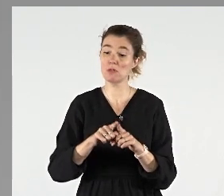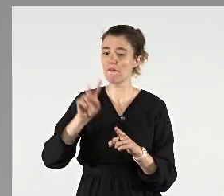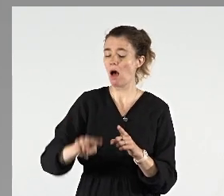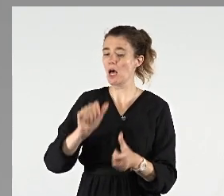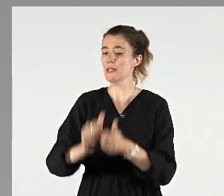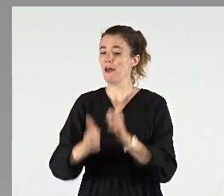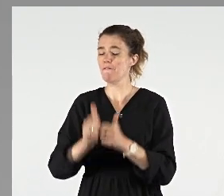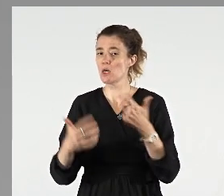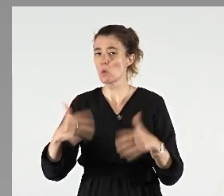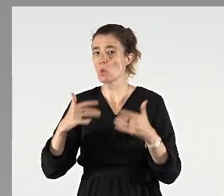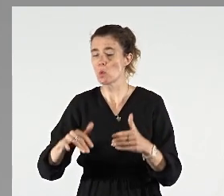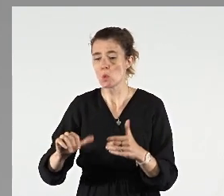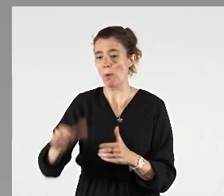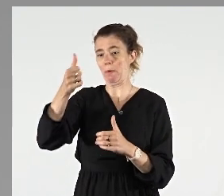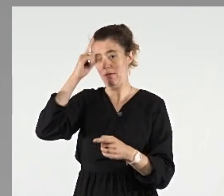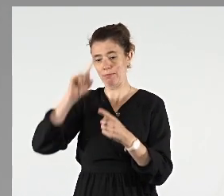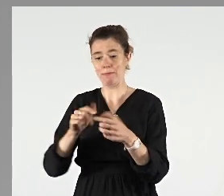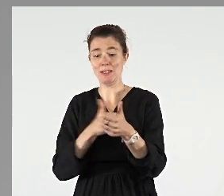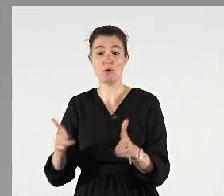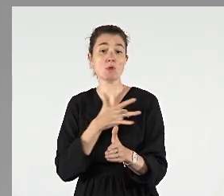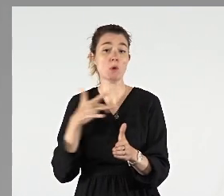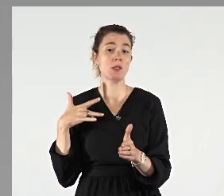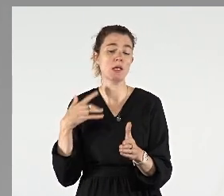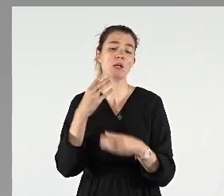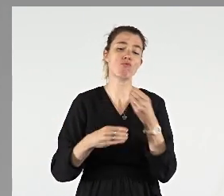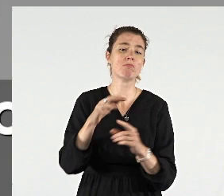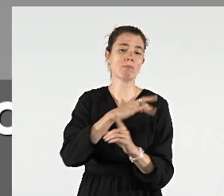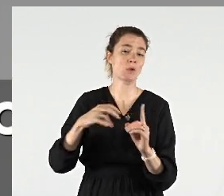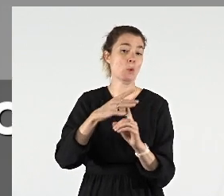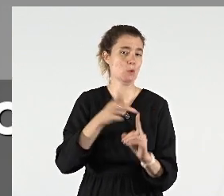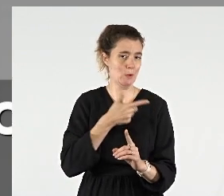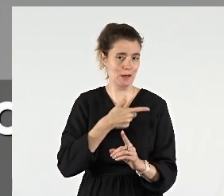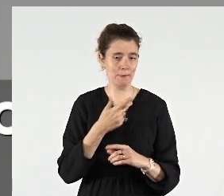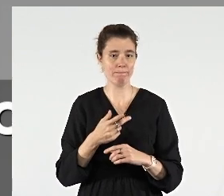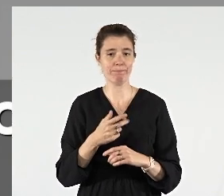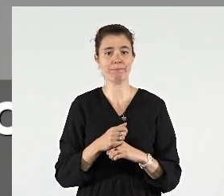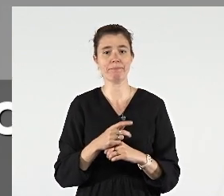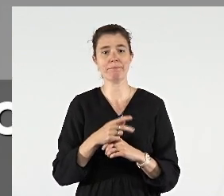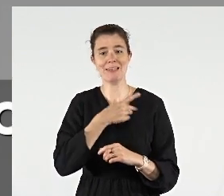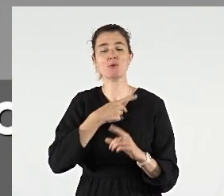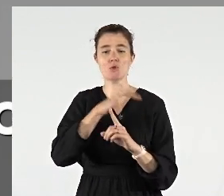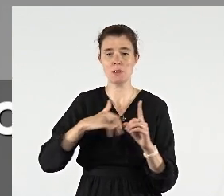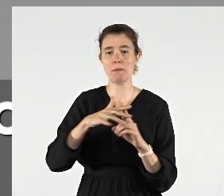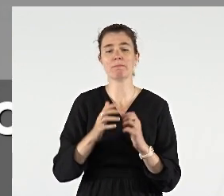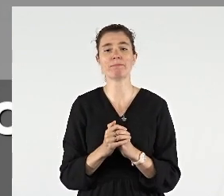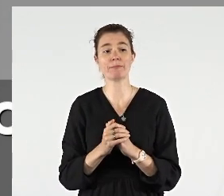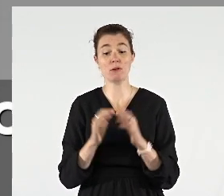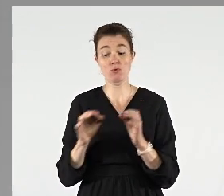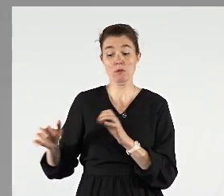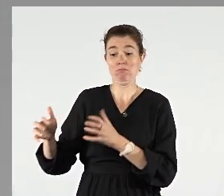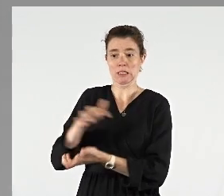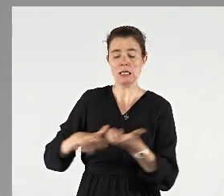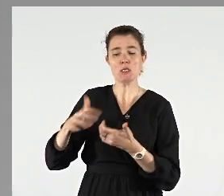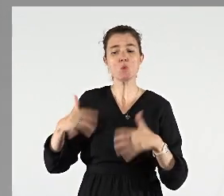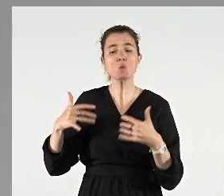dans le secteur de la santé, comme celui du médico-social. Répondre à la crise que nous connaissons, c'est surtout trouver des réponses à